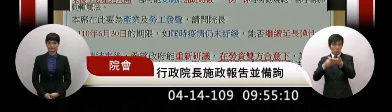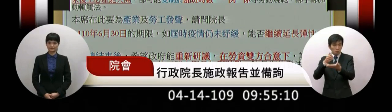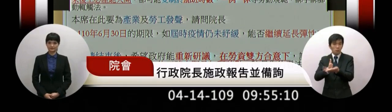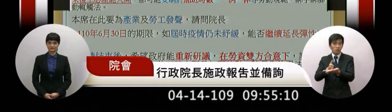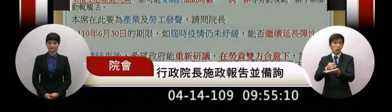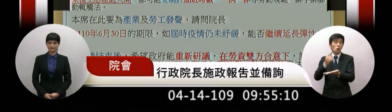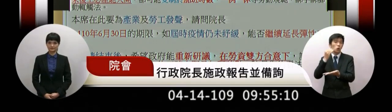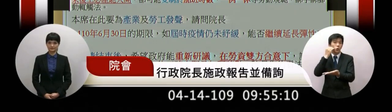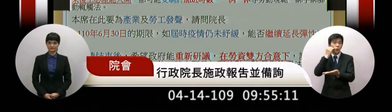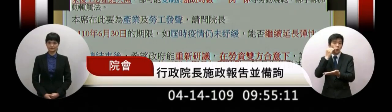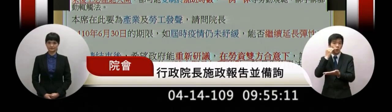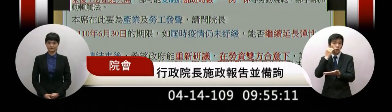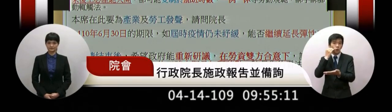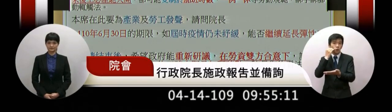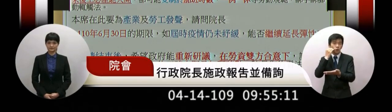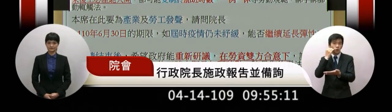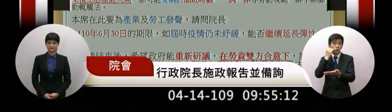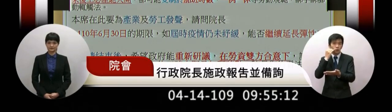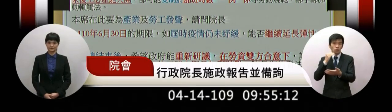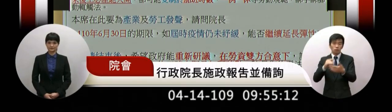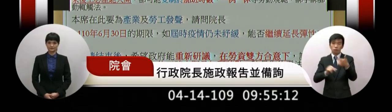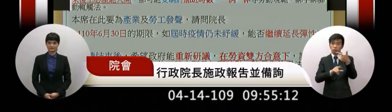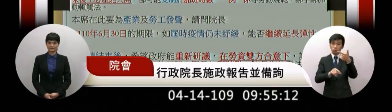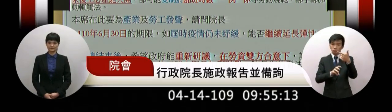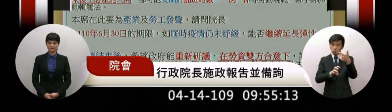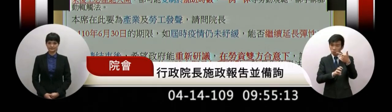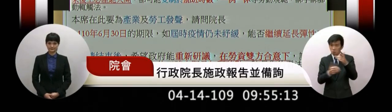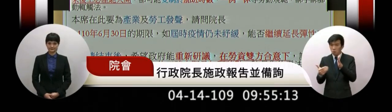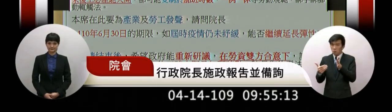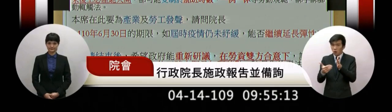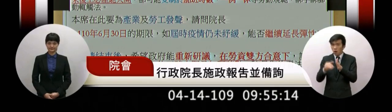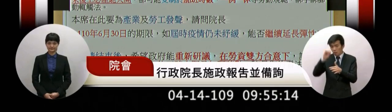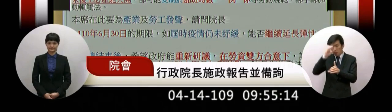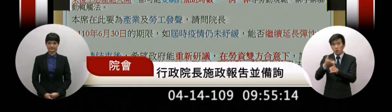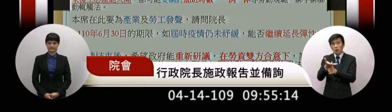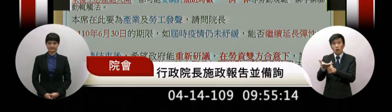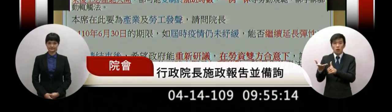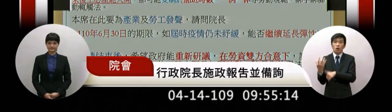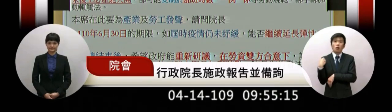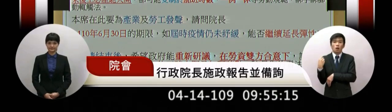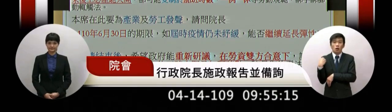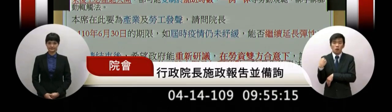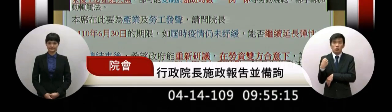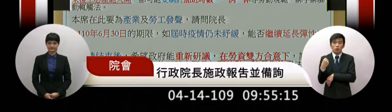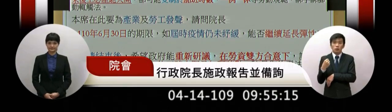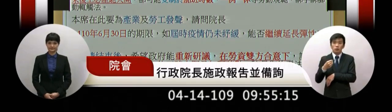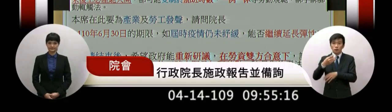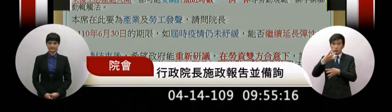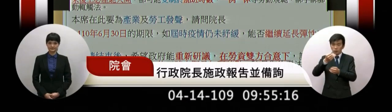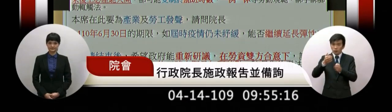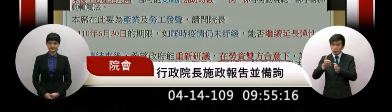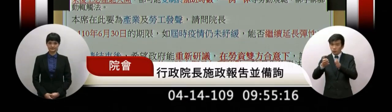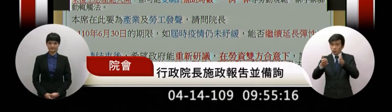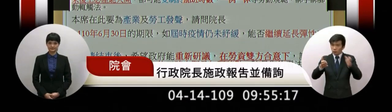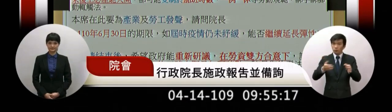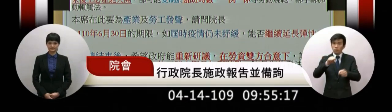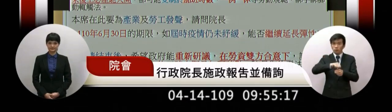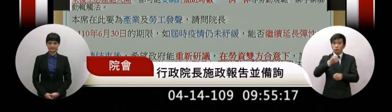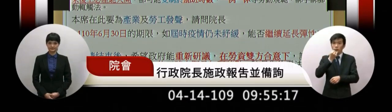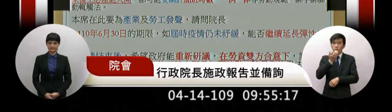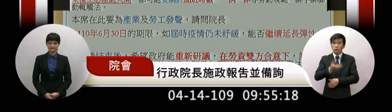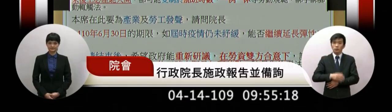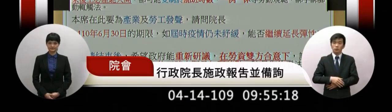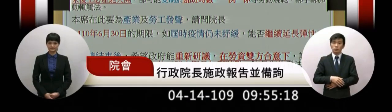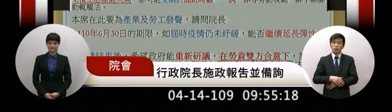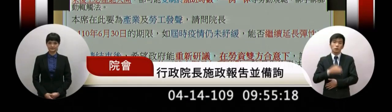果届时的疫情能未缓解的话，会不会继续延长弹性工时？第二个，疫